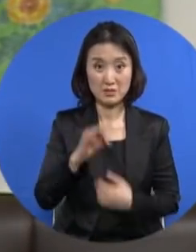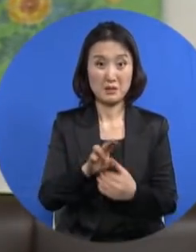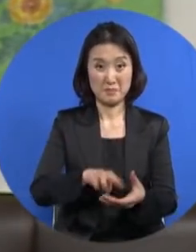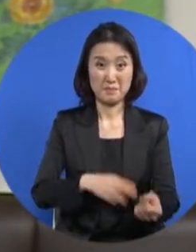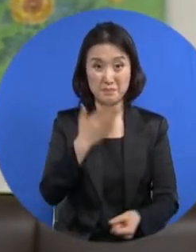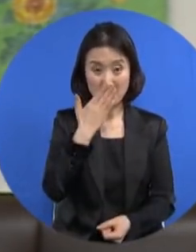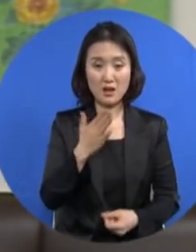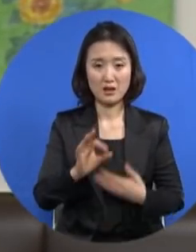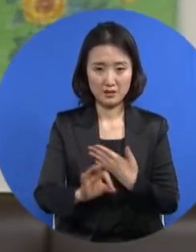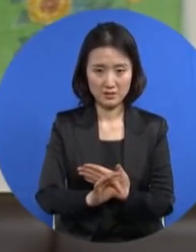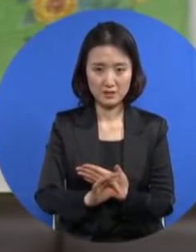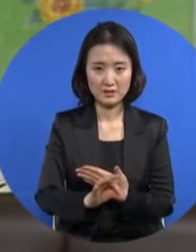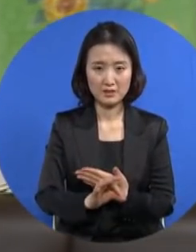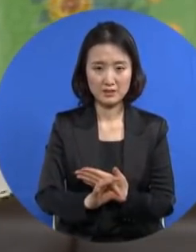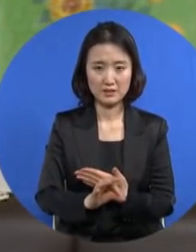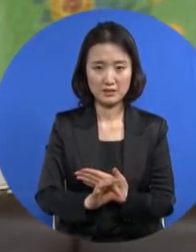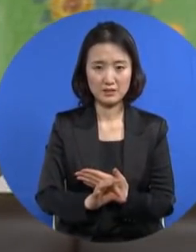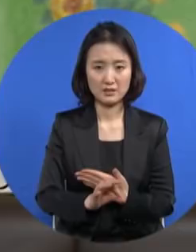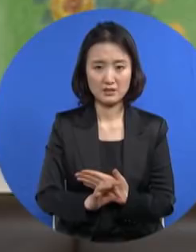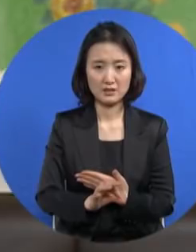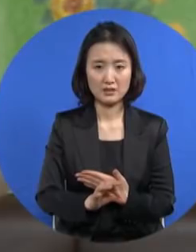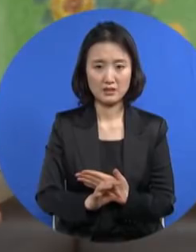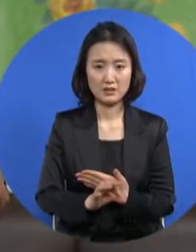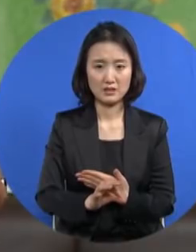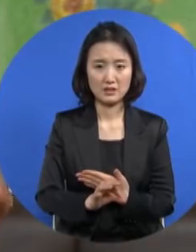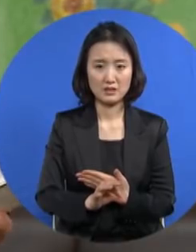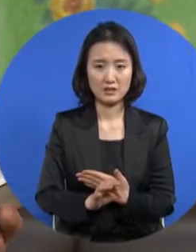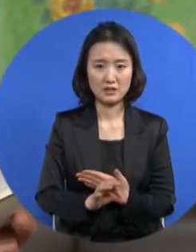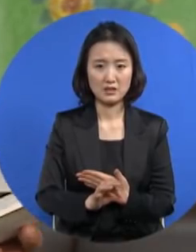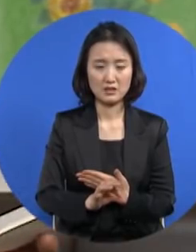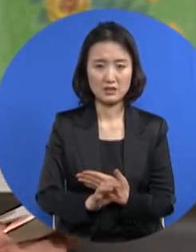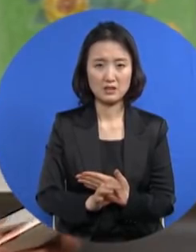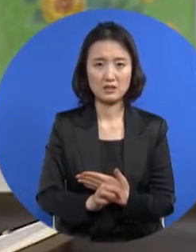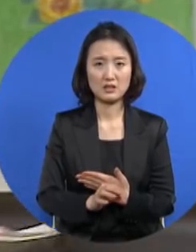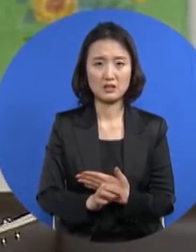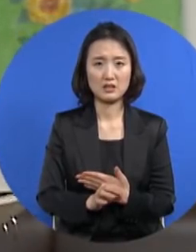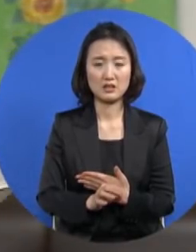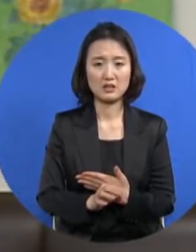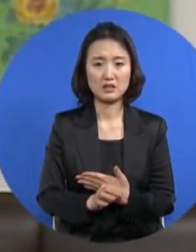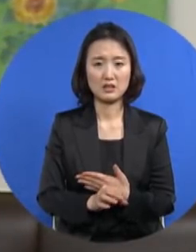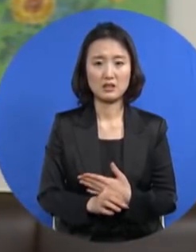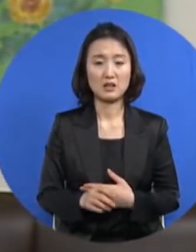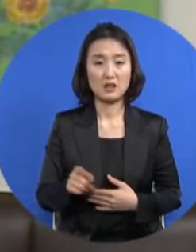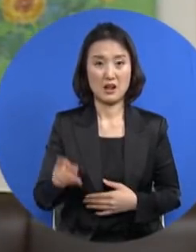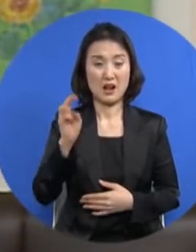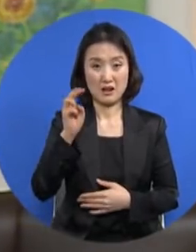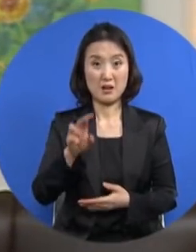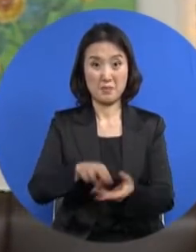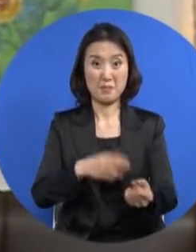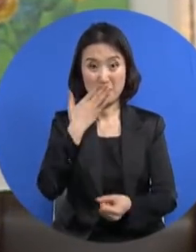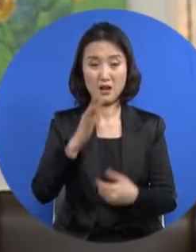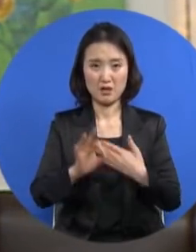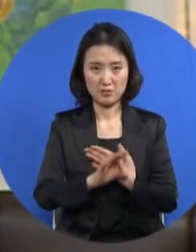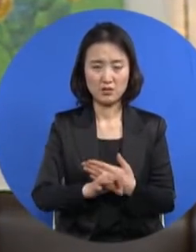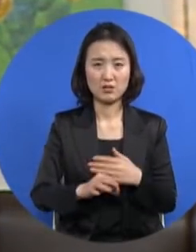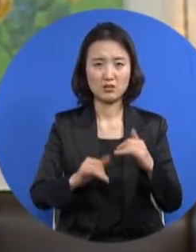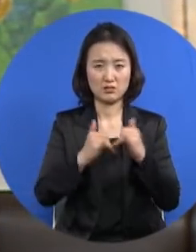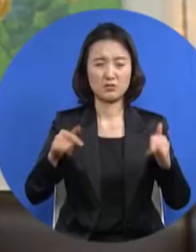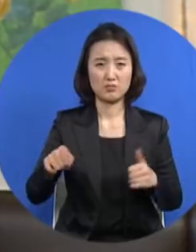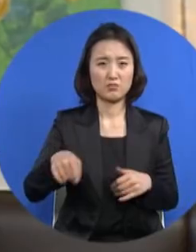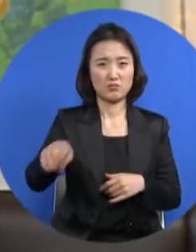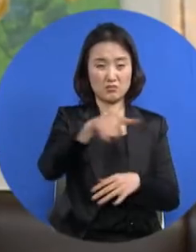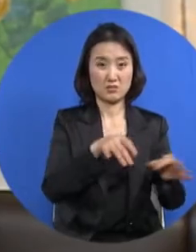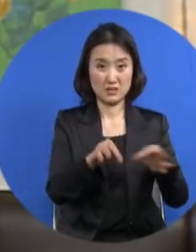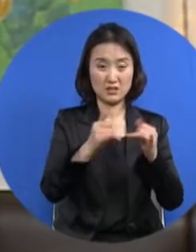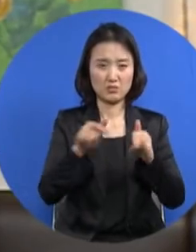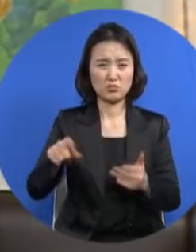한다면 그 셰프의 직원들이 전부 네 이름을 알 거라고 얘기를 하는 거예요. 그래서